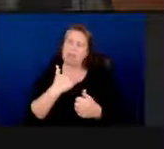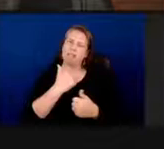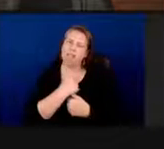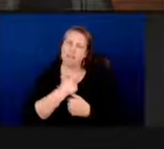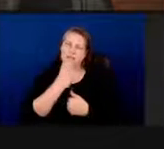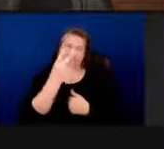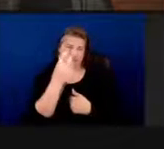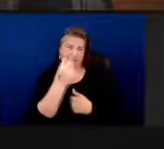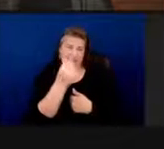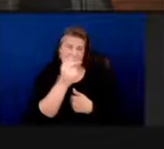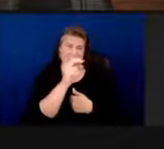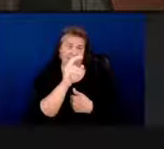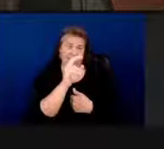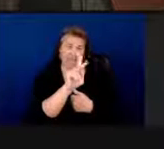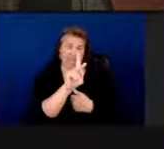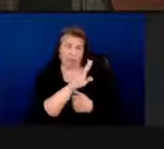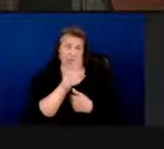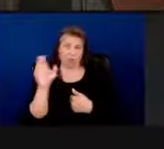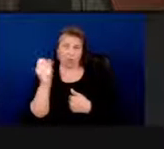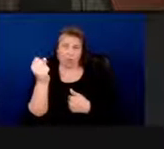المدارس الفردية.